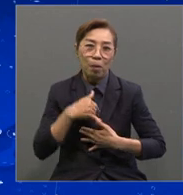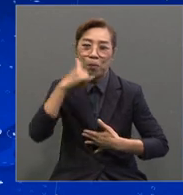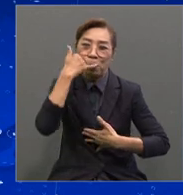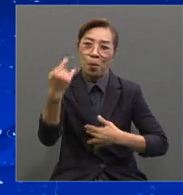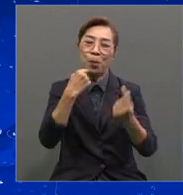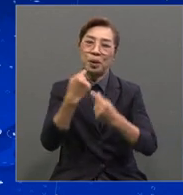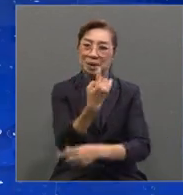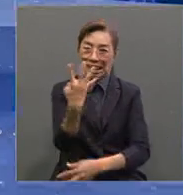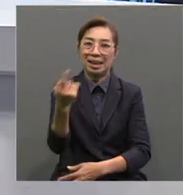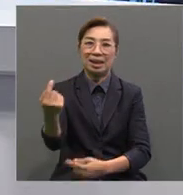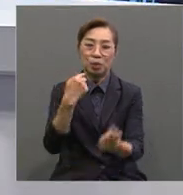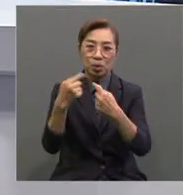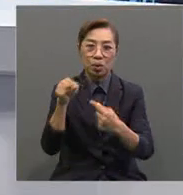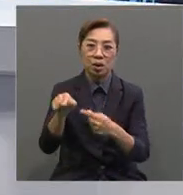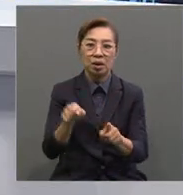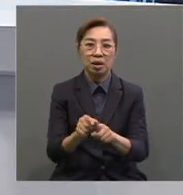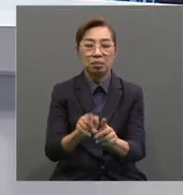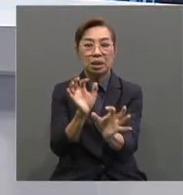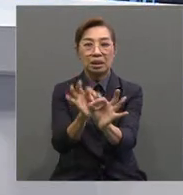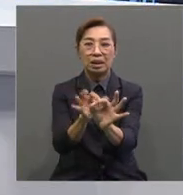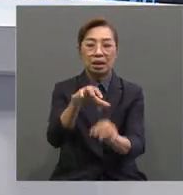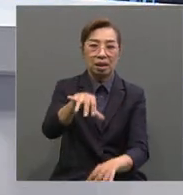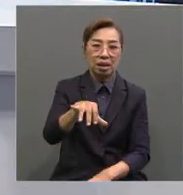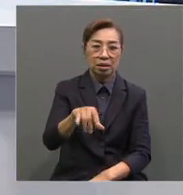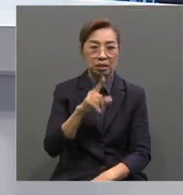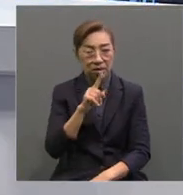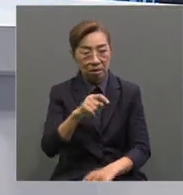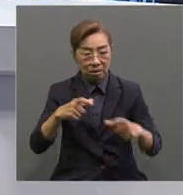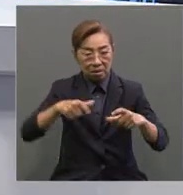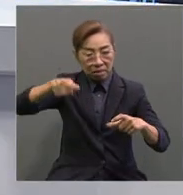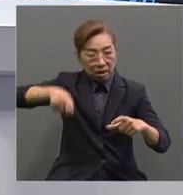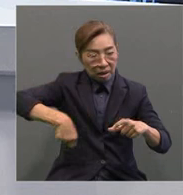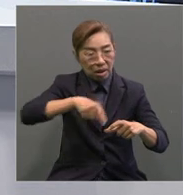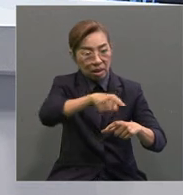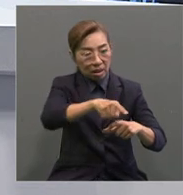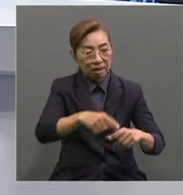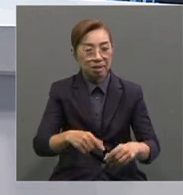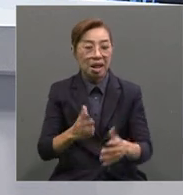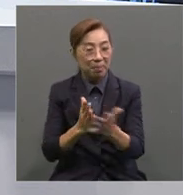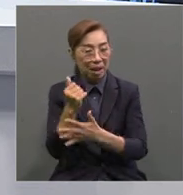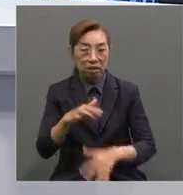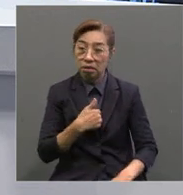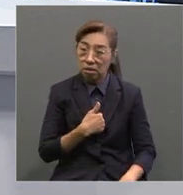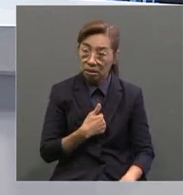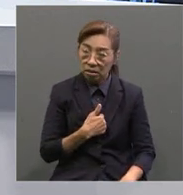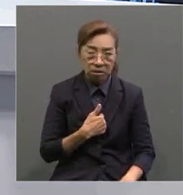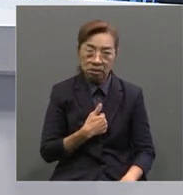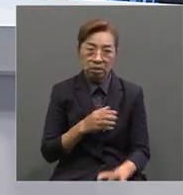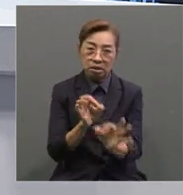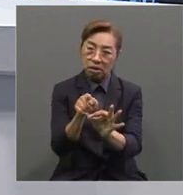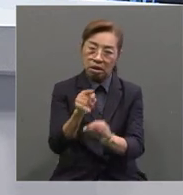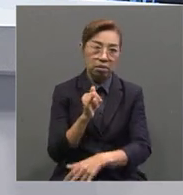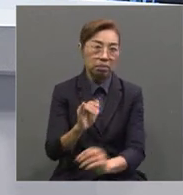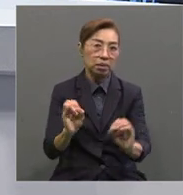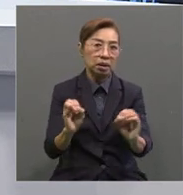มาโทรไปในแบงค์บางแบงค์ที่บอกว่าเอ๊ะคุณสมัครบัตรเครดิตไว้แล้วเราเพิ่งอนุมัตินะโอโหเอ๊เราไม่เคยมีธุรกรรมกับธนาคารนี้